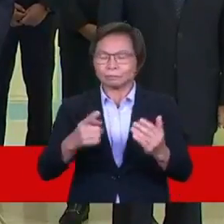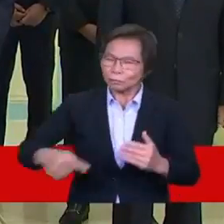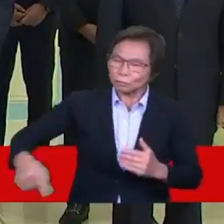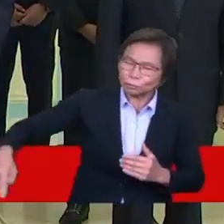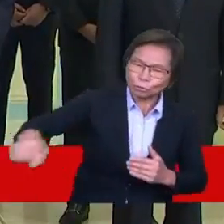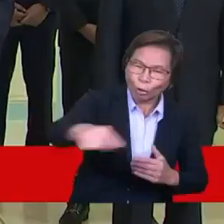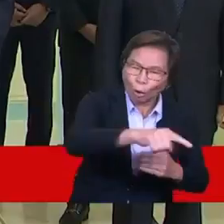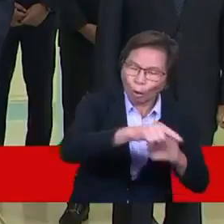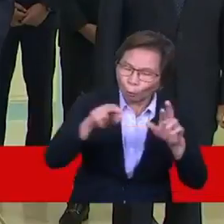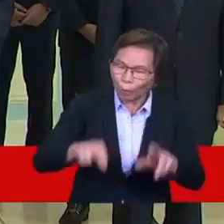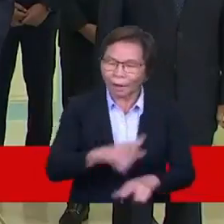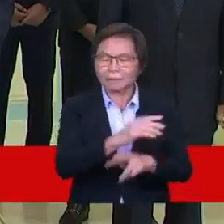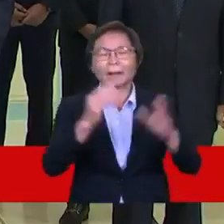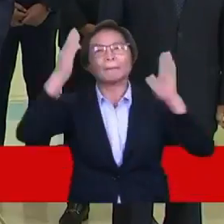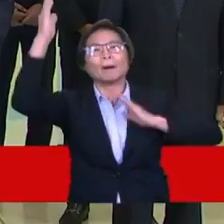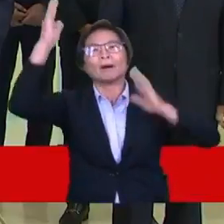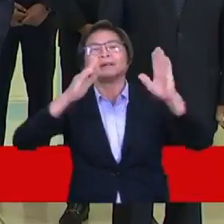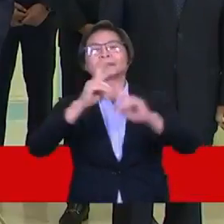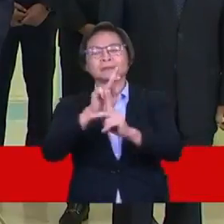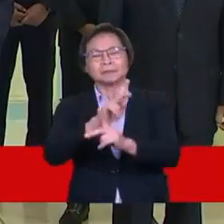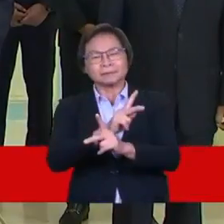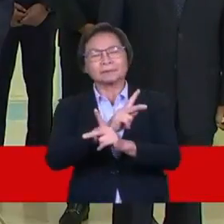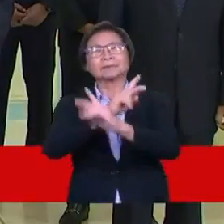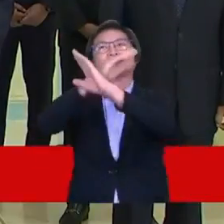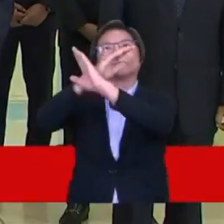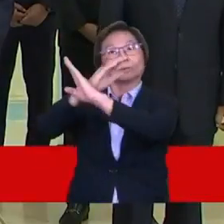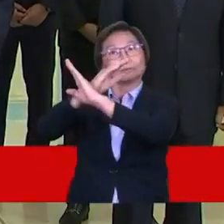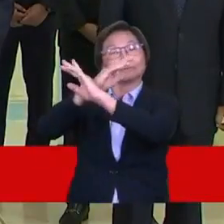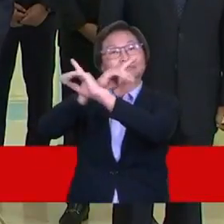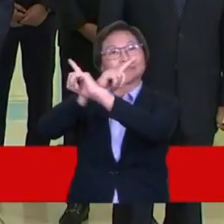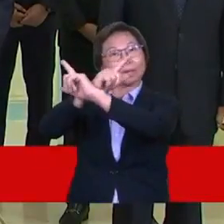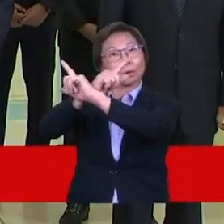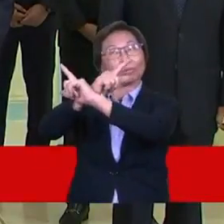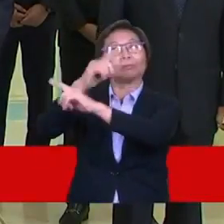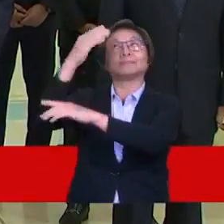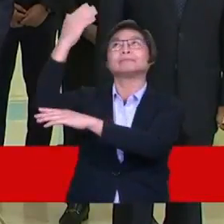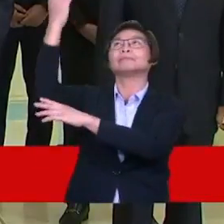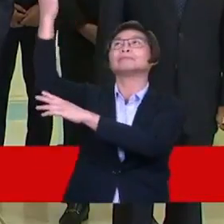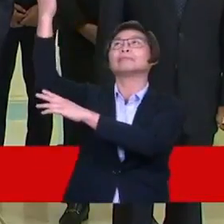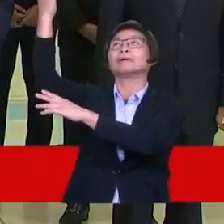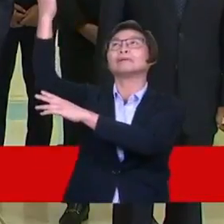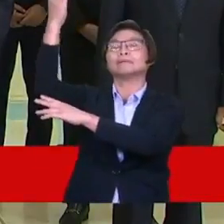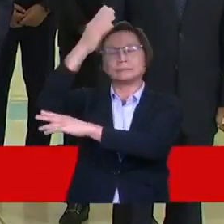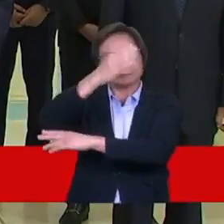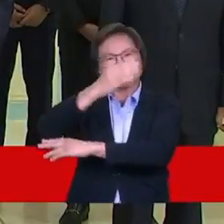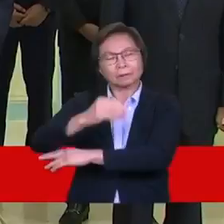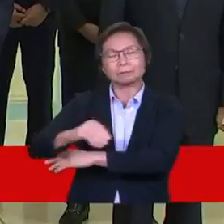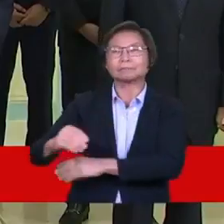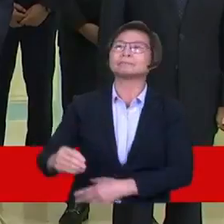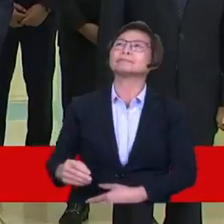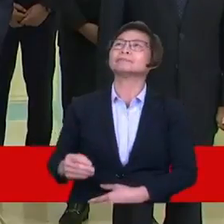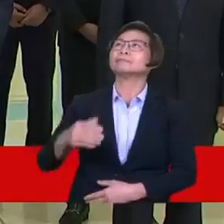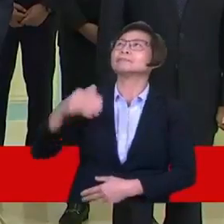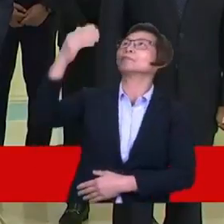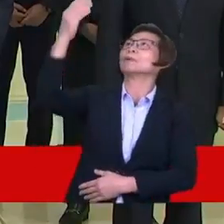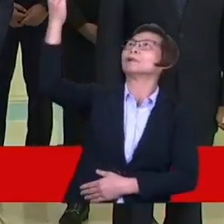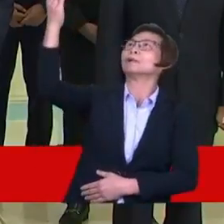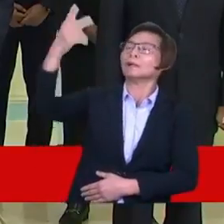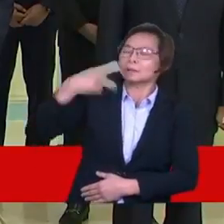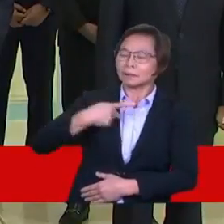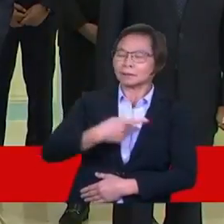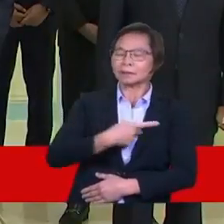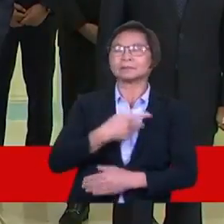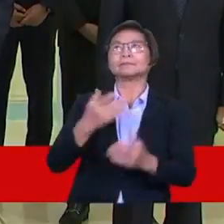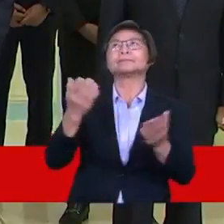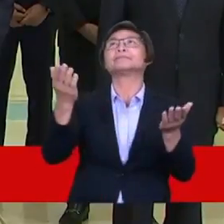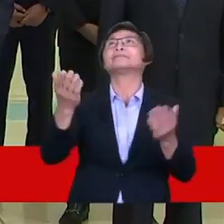dan negara kita terus dilindungi oleh Allah subhanahu wa ta'ala dan kepada-nyalah jual kita